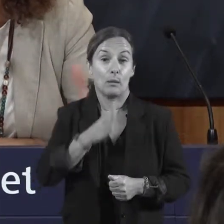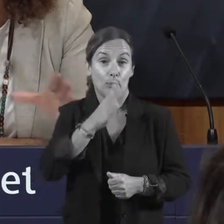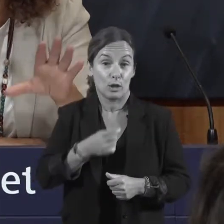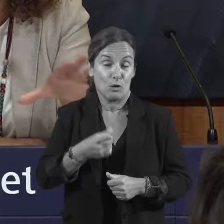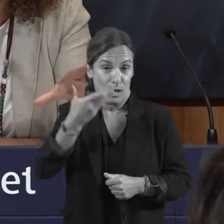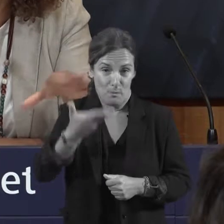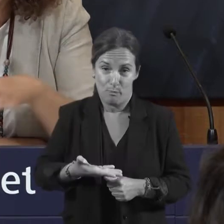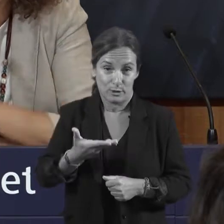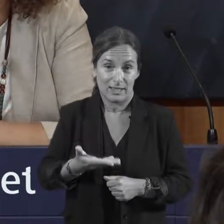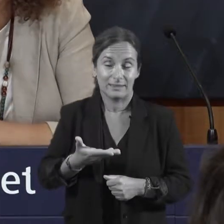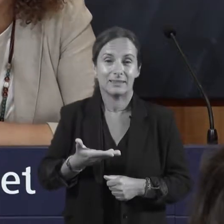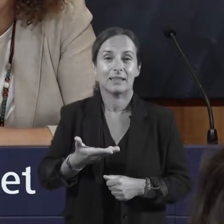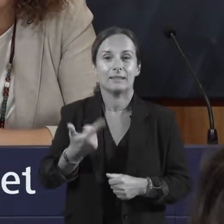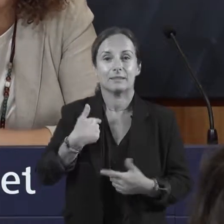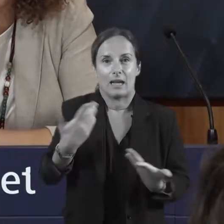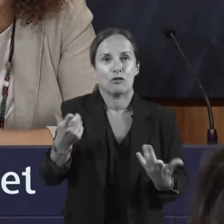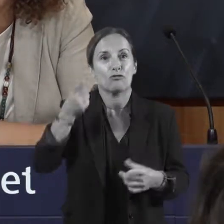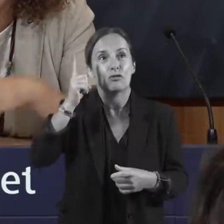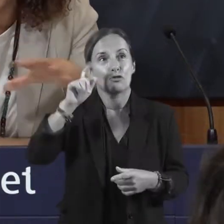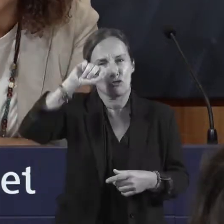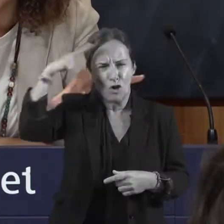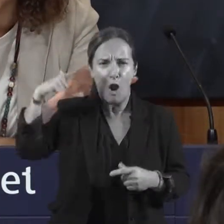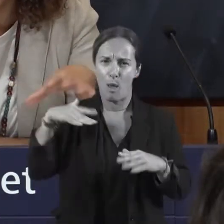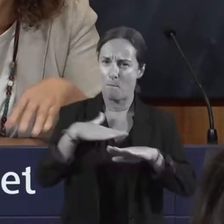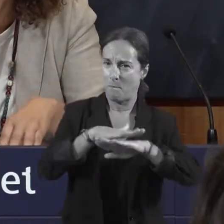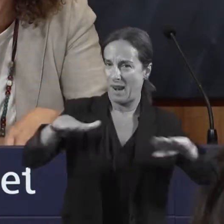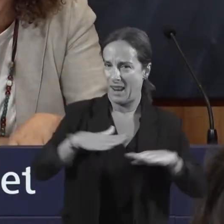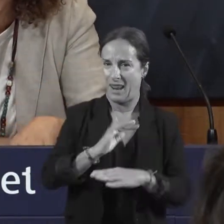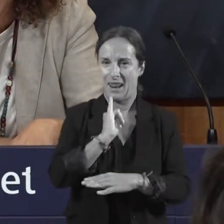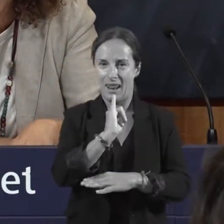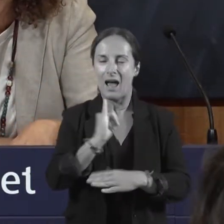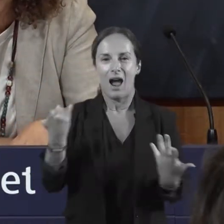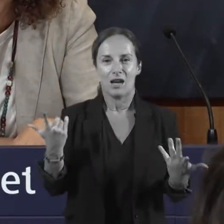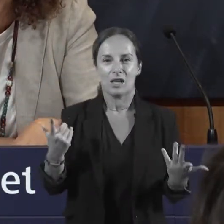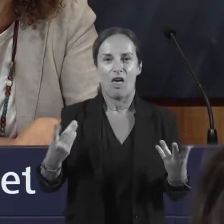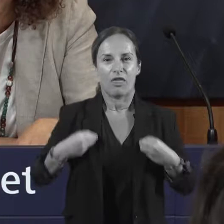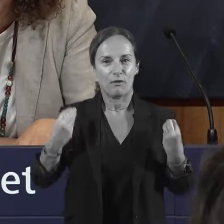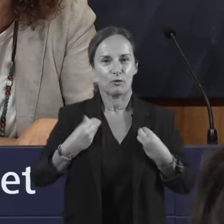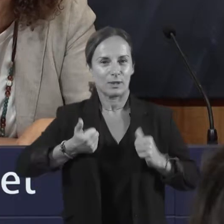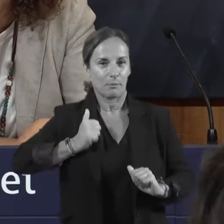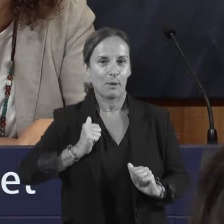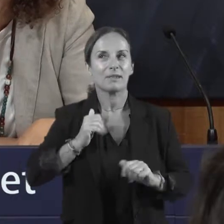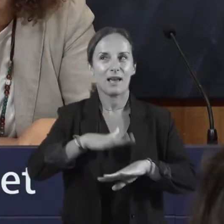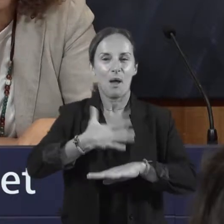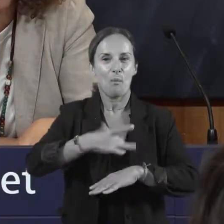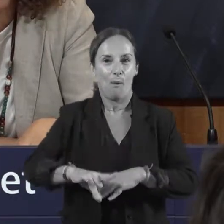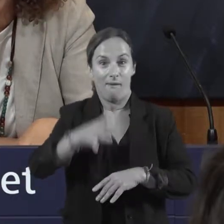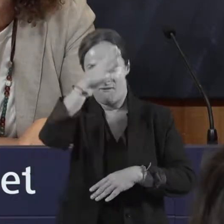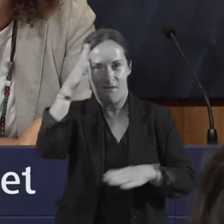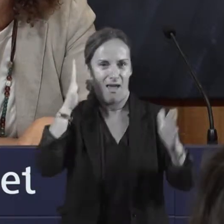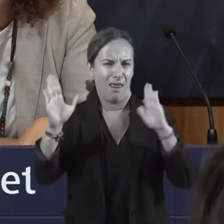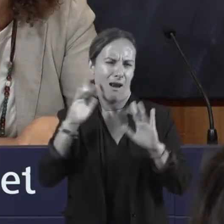se diu, no? Comptant amb el sol i platja que tenim aquí, que podem gaudir molt bé d'ell i el podem explotar i vendre molt bé en mesos